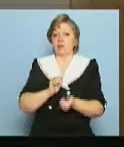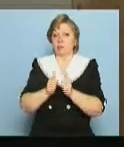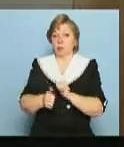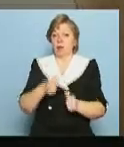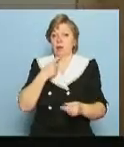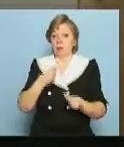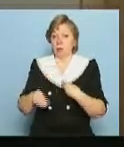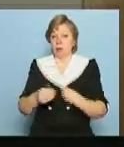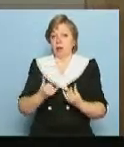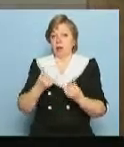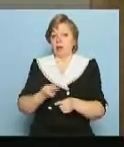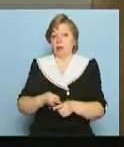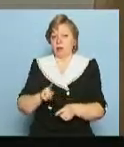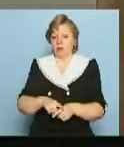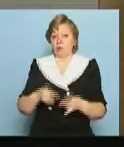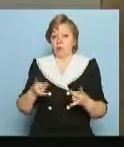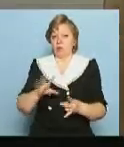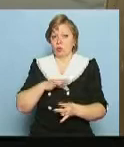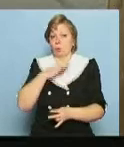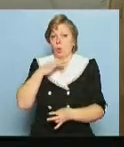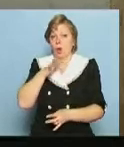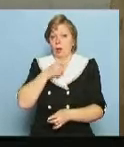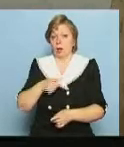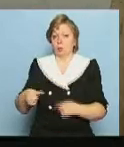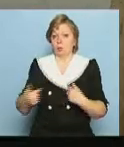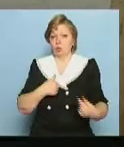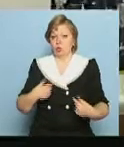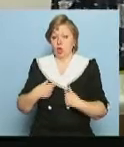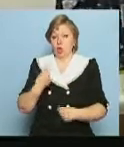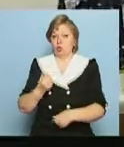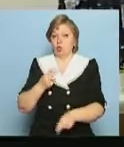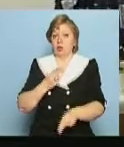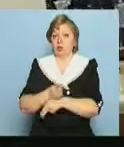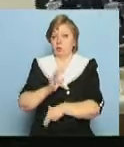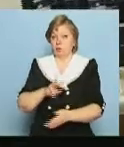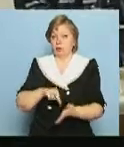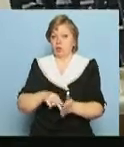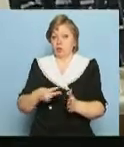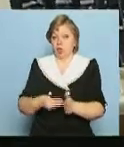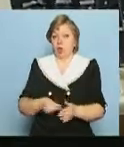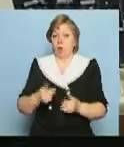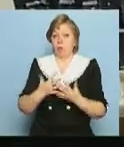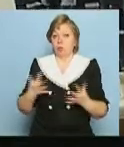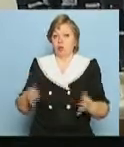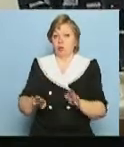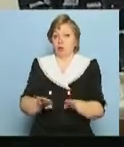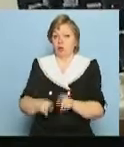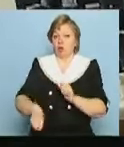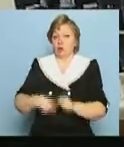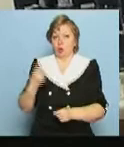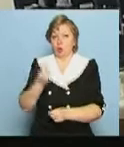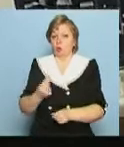Правда, для этого потребовались несколько лет мучений и чуть не сорвавшиеся планы. Больше идти на такие жертвы ради искусства художники не готовы.